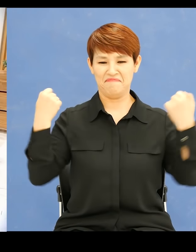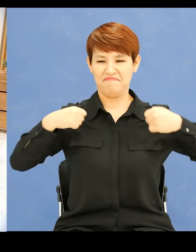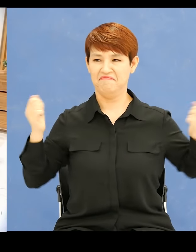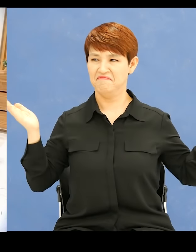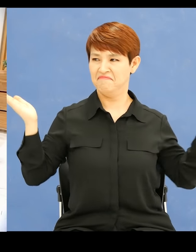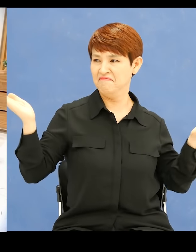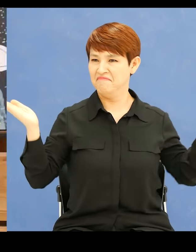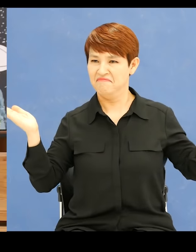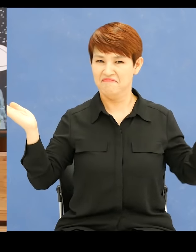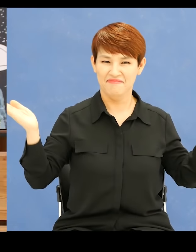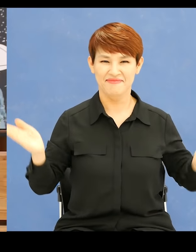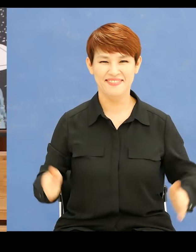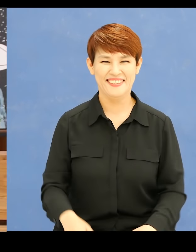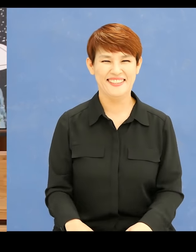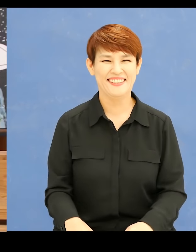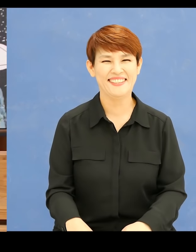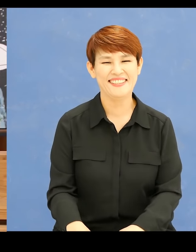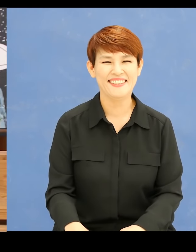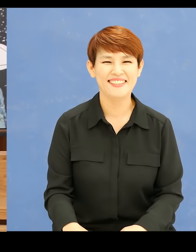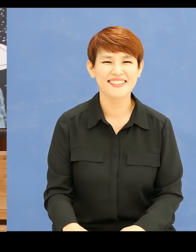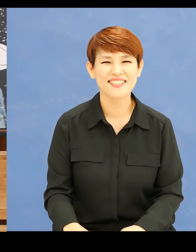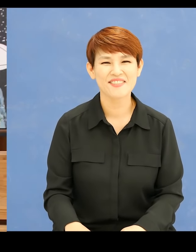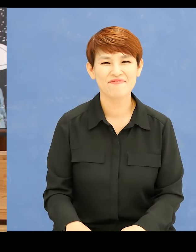성공하셨네요. 그 전략이. 도넛 배달가는데.